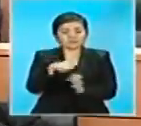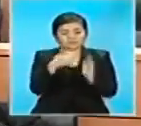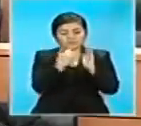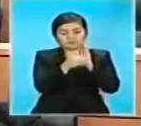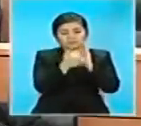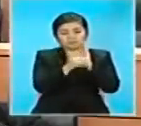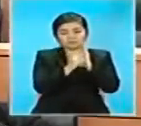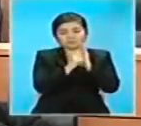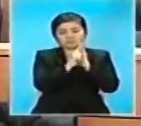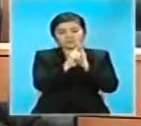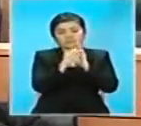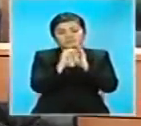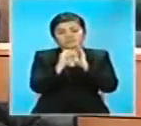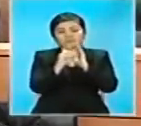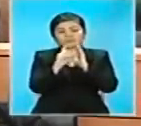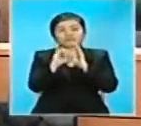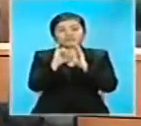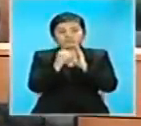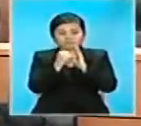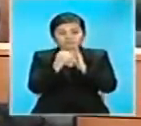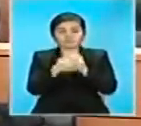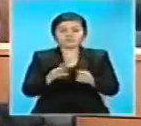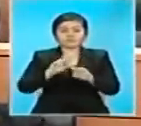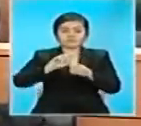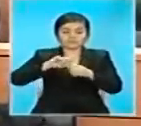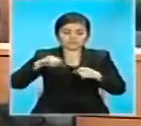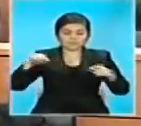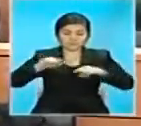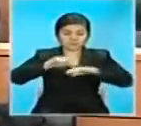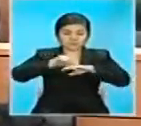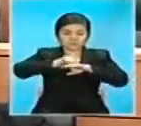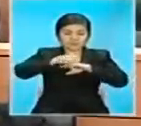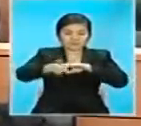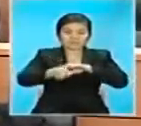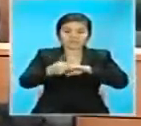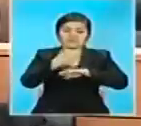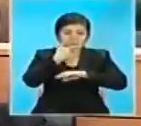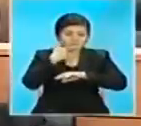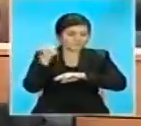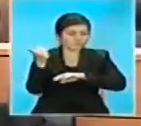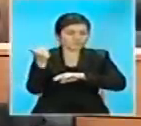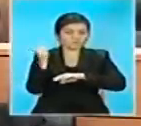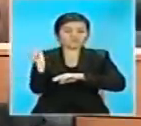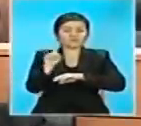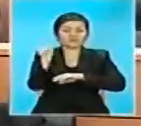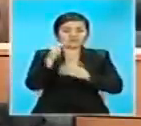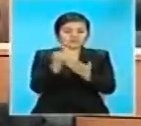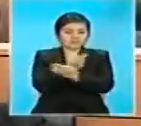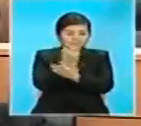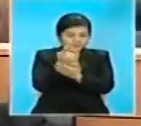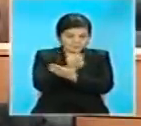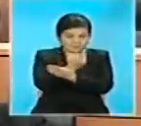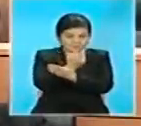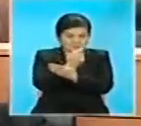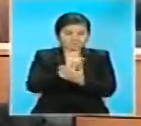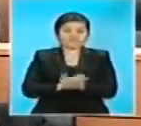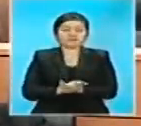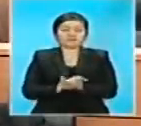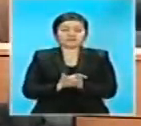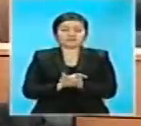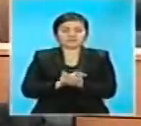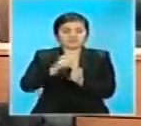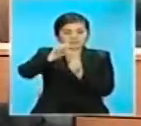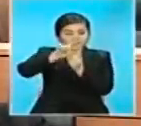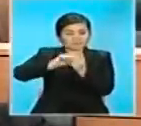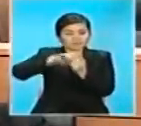ไห้ส้มโอหวานที่สุดก็ต้องมาจากราชบุรีกล้วยไข่ที่อร่